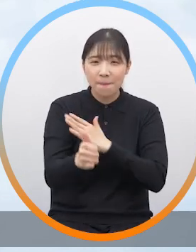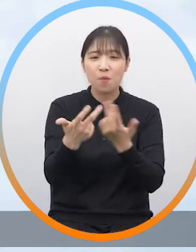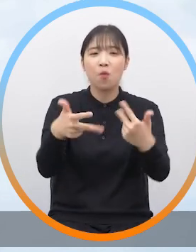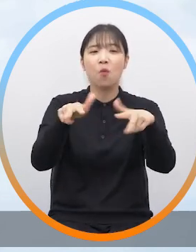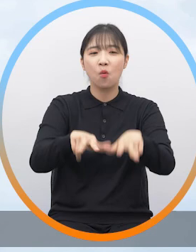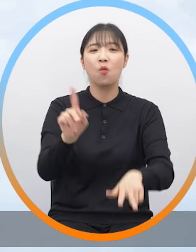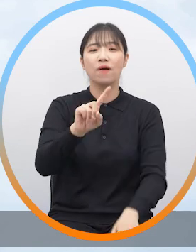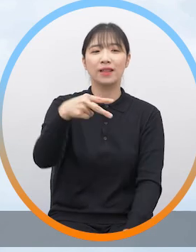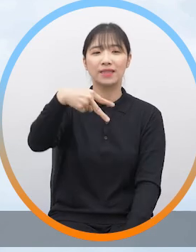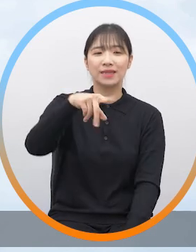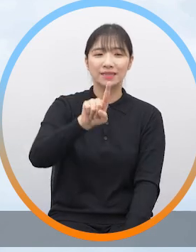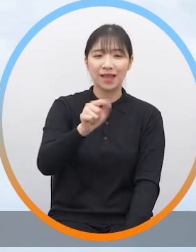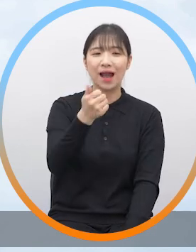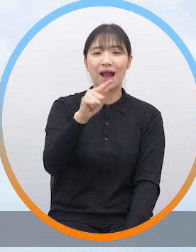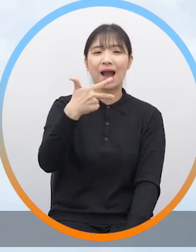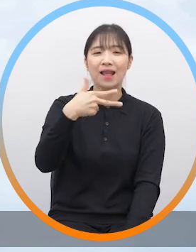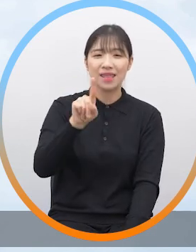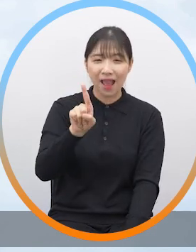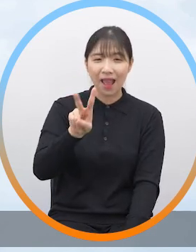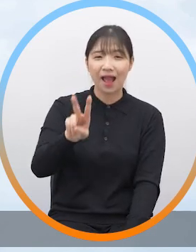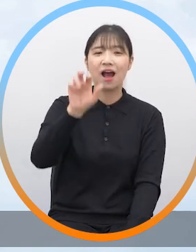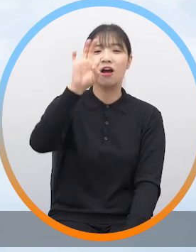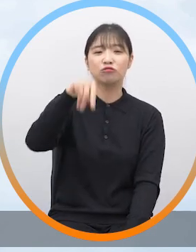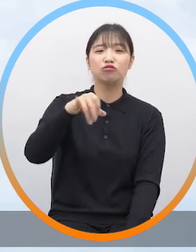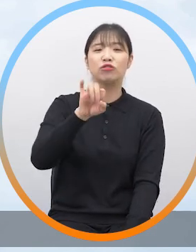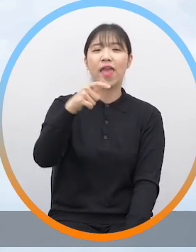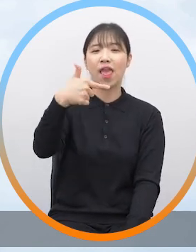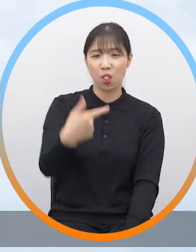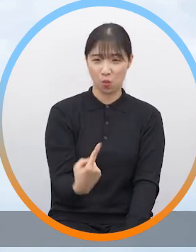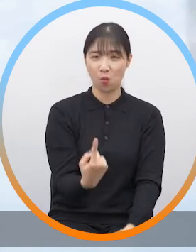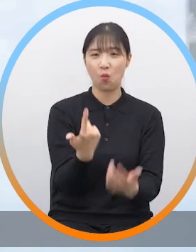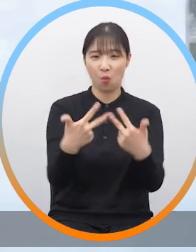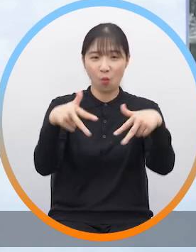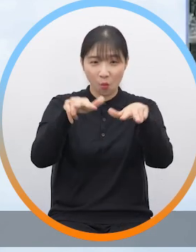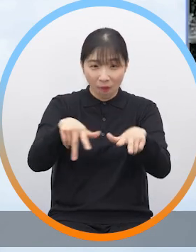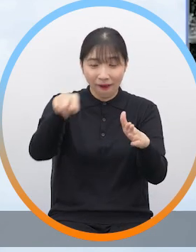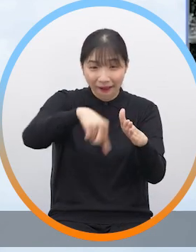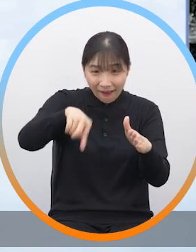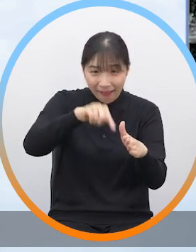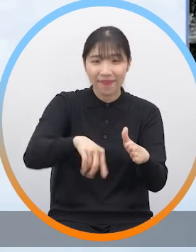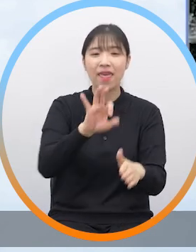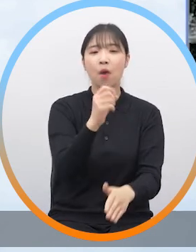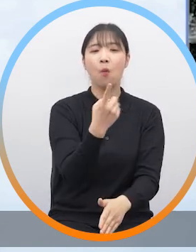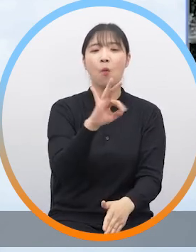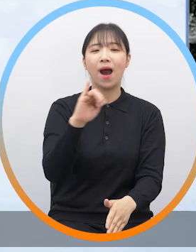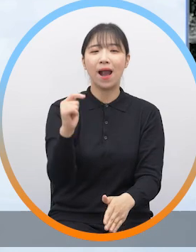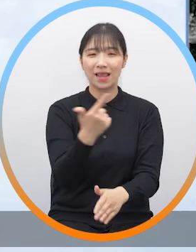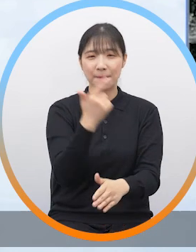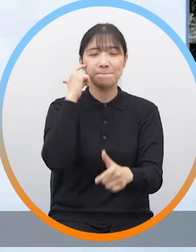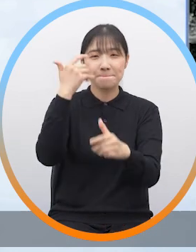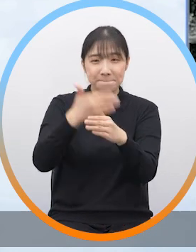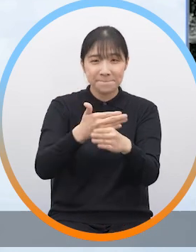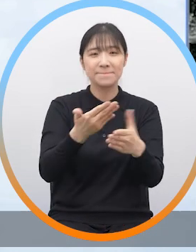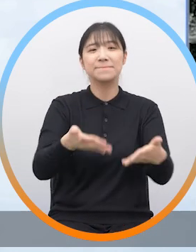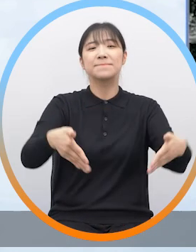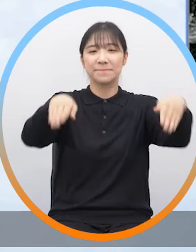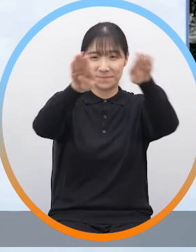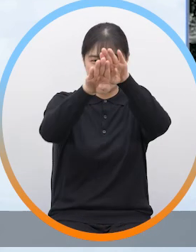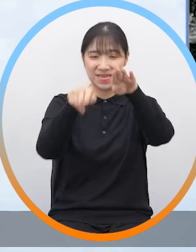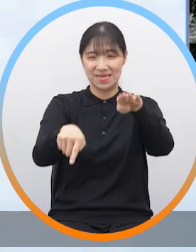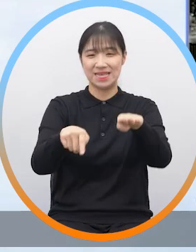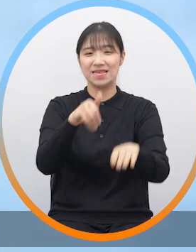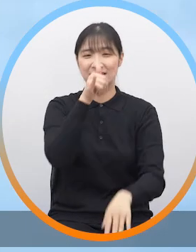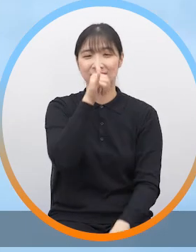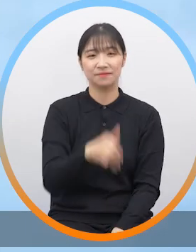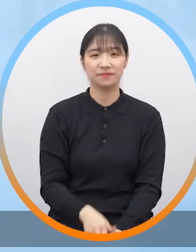공원이 상야 우에노 공원입니다. 거기 안에 있는 왕인 박사 비하고 그것을 설명해 놓는 부비가